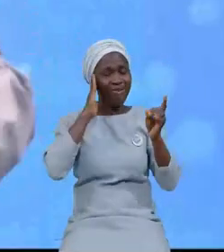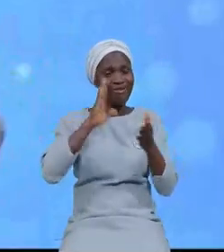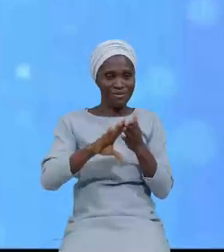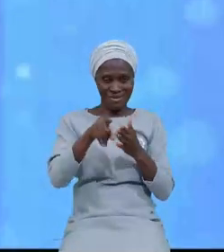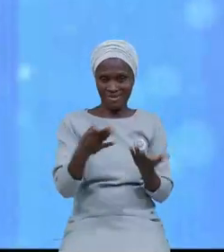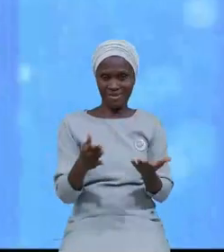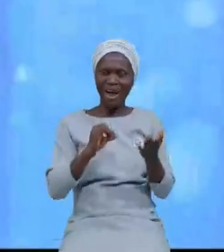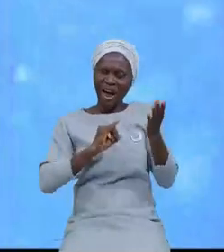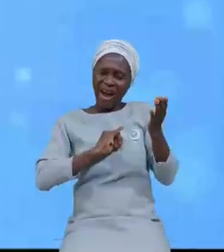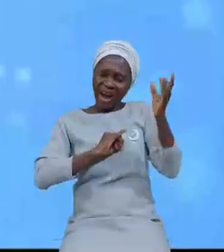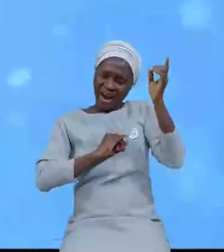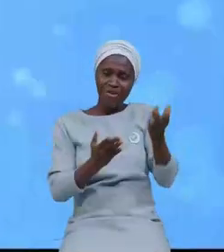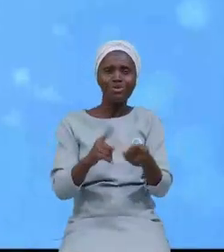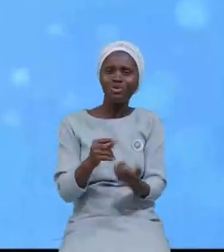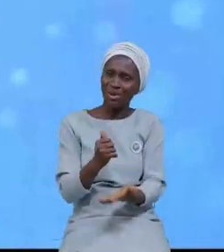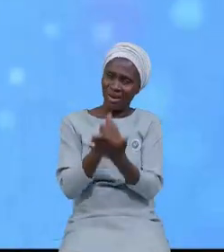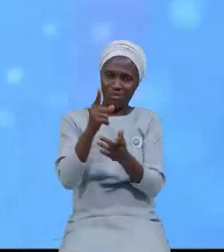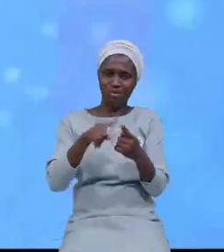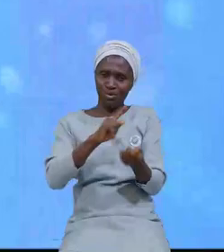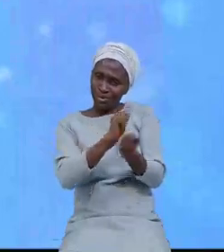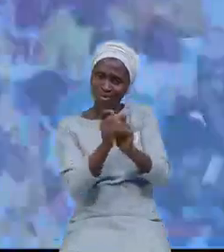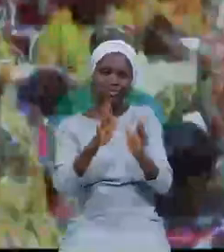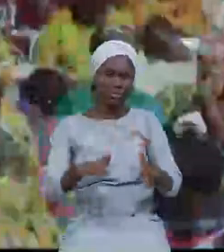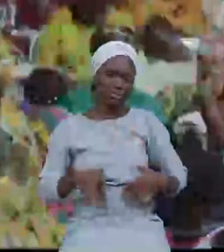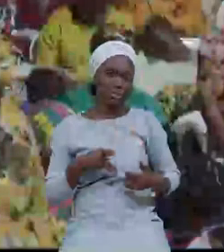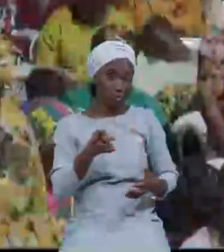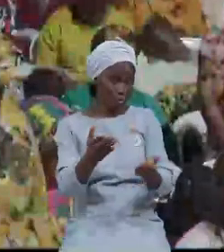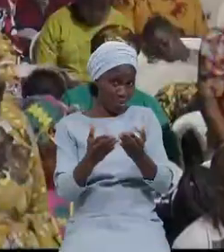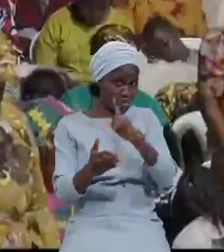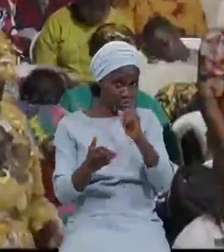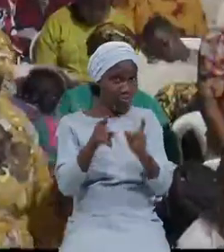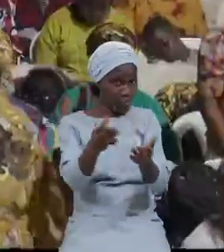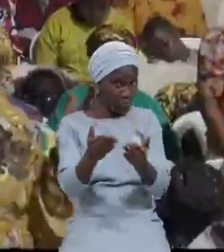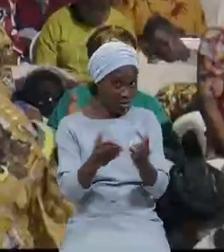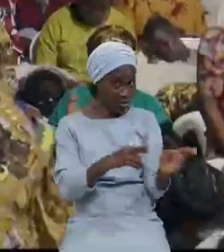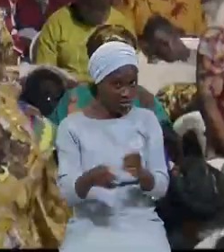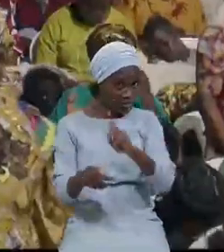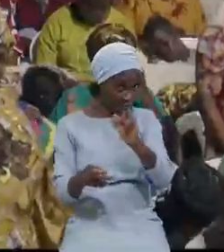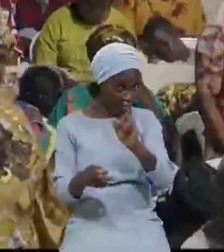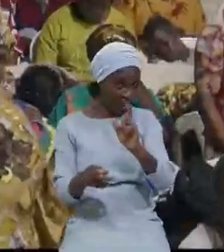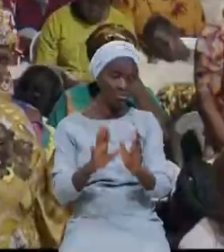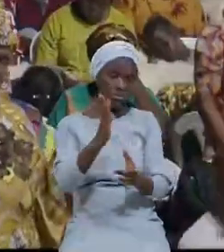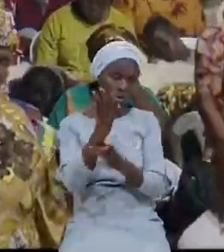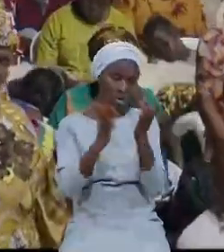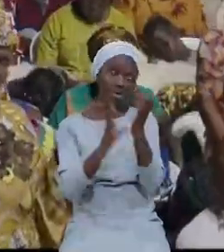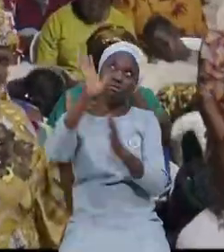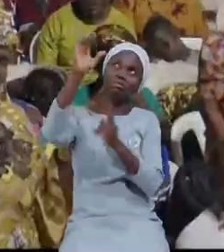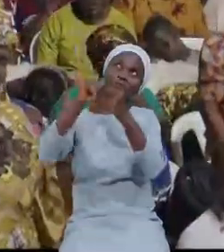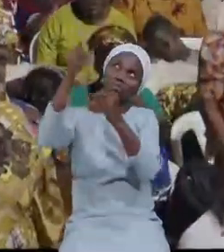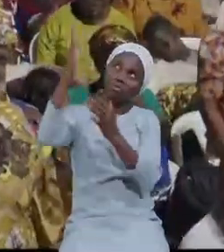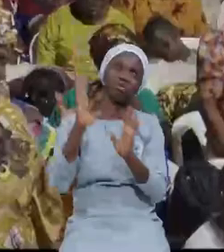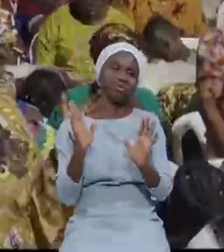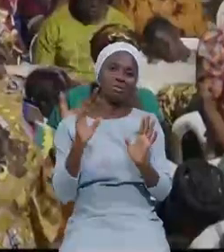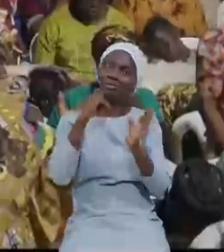fortifier je veux changer ta vie tu es là-bas la tête baissée les yeux fermés lève simplement la main dis Seigneur me